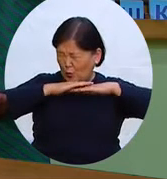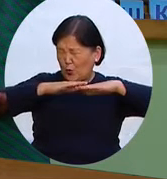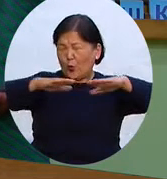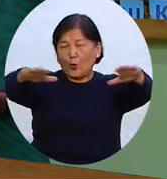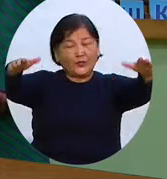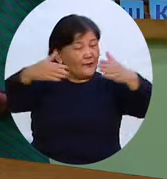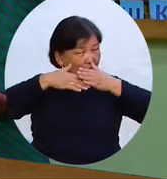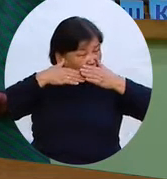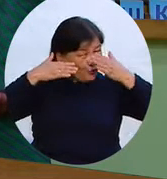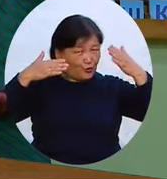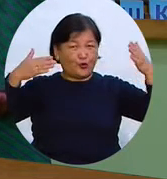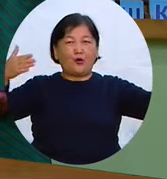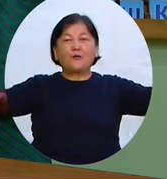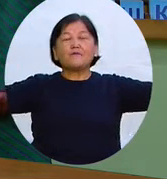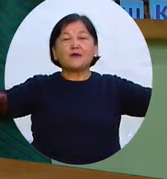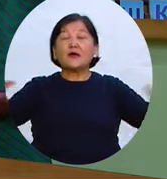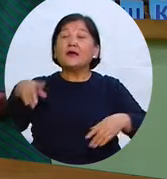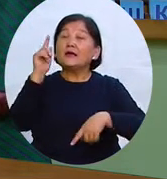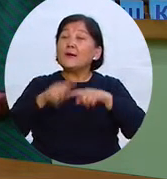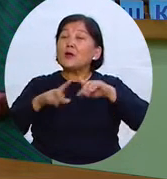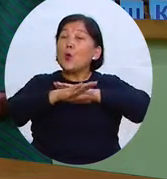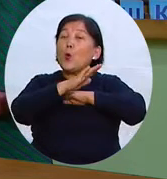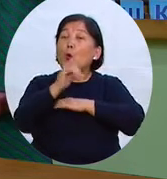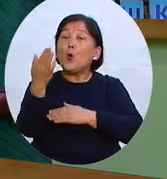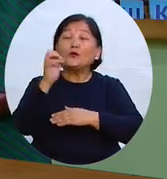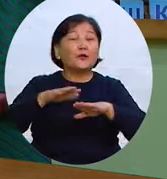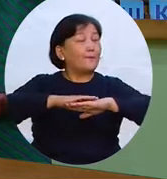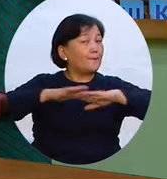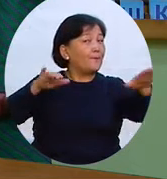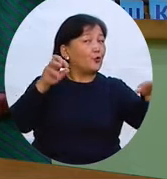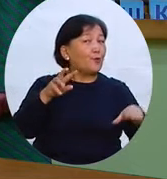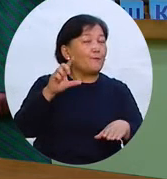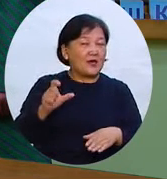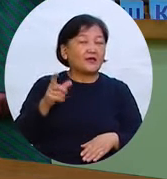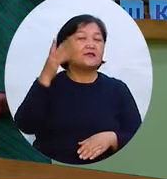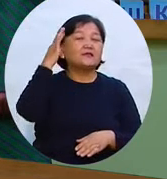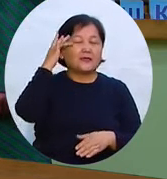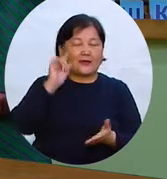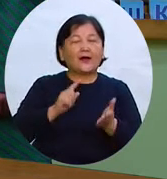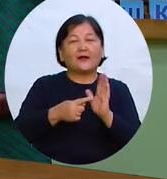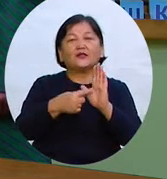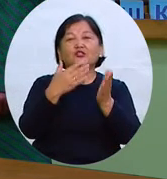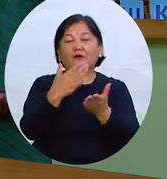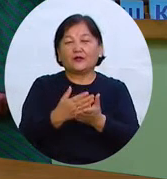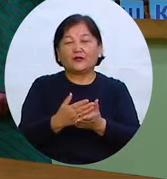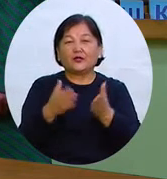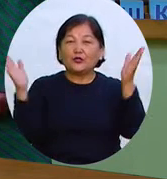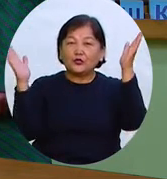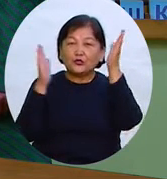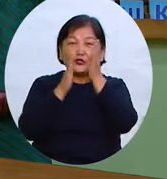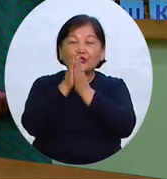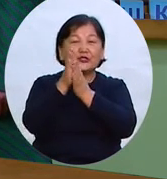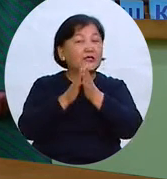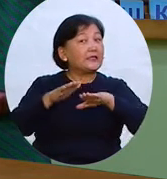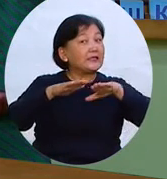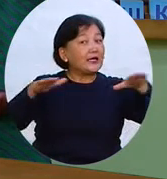юм бэ? Ямар их уудам юм бэ гэсэн санаа гаргасан биз шүү дээ. Тэгвэл өнөөдөр бүгдээрээ хамтдаа шүнийн талд адуу янцхан гэсэн